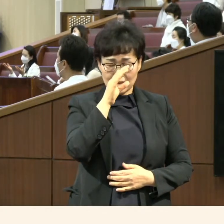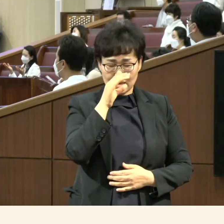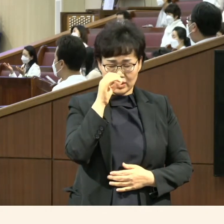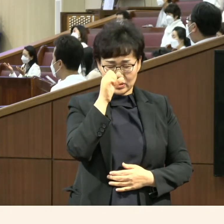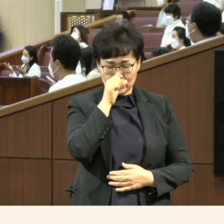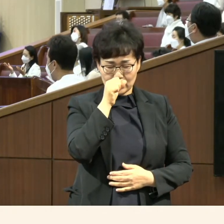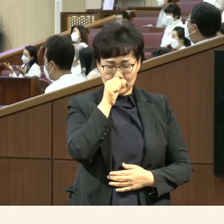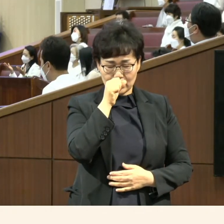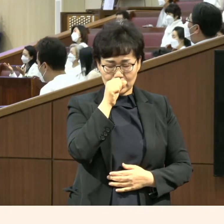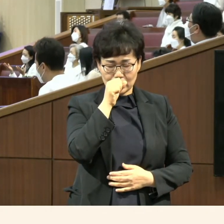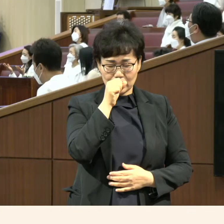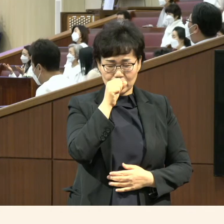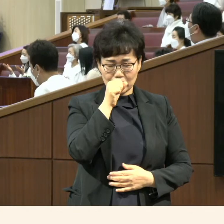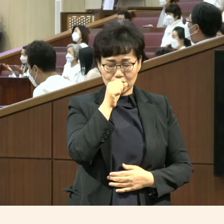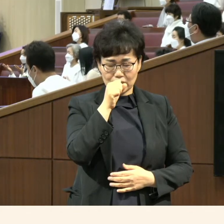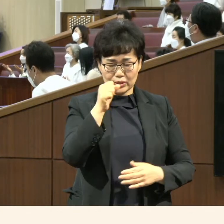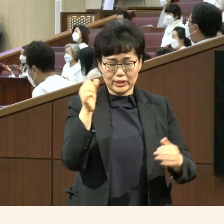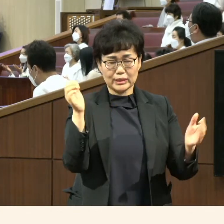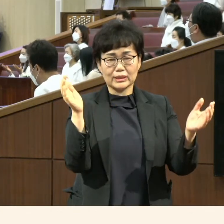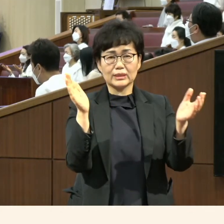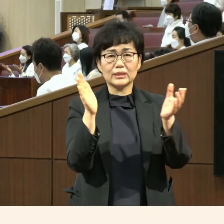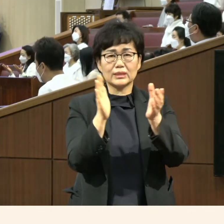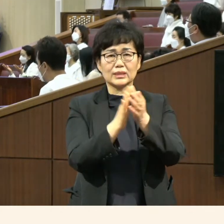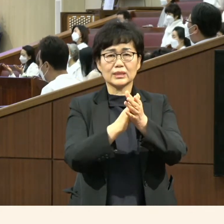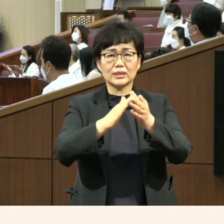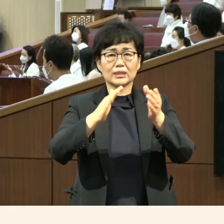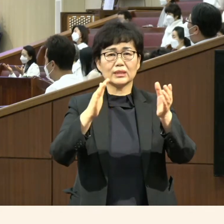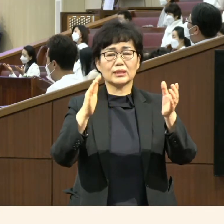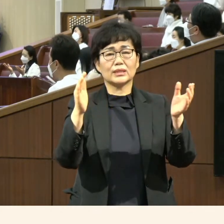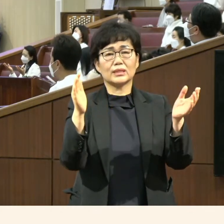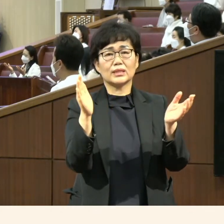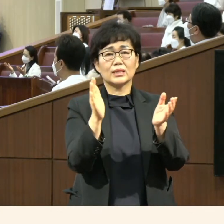나의 좋은